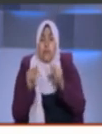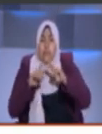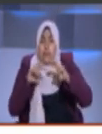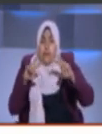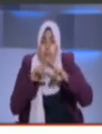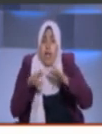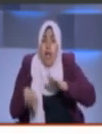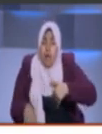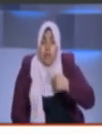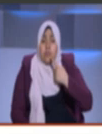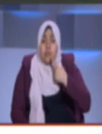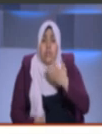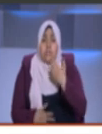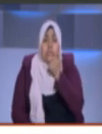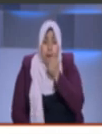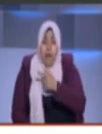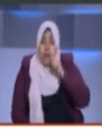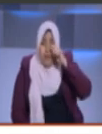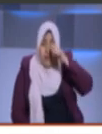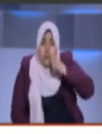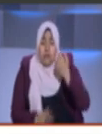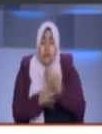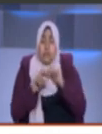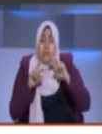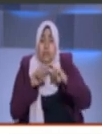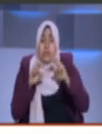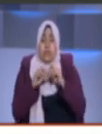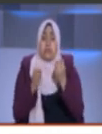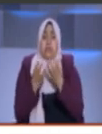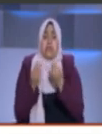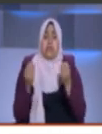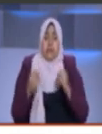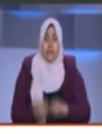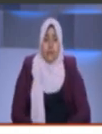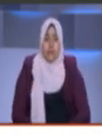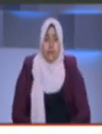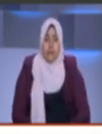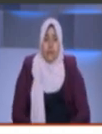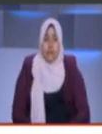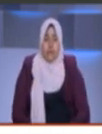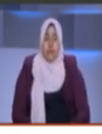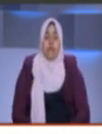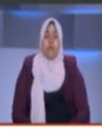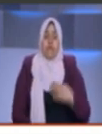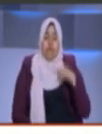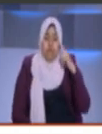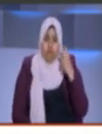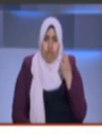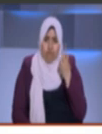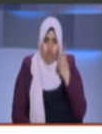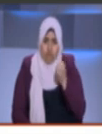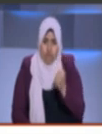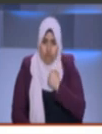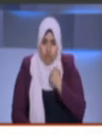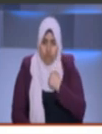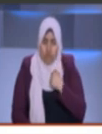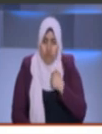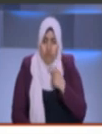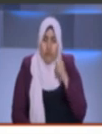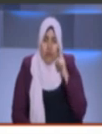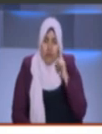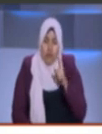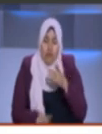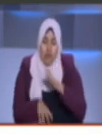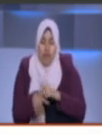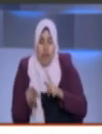للأشخاص الذين يأخذوا هذه الجرعات مهمة جدا. طيب فلذلك أنا بعتقد يعني في أفضل